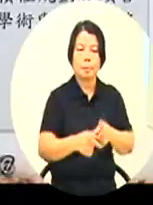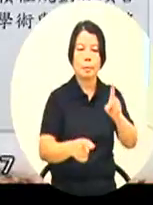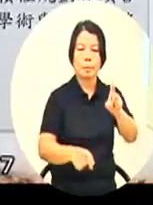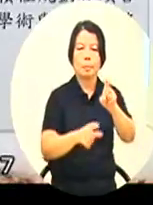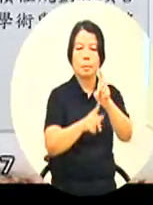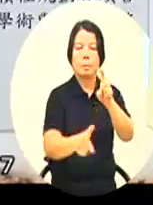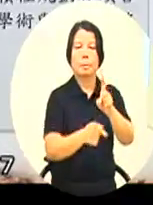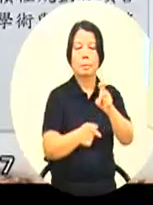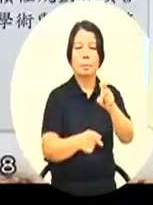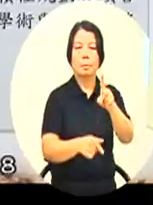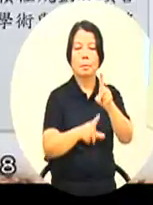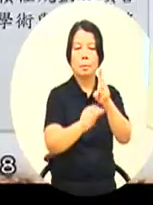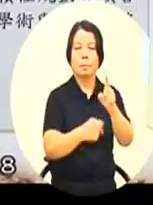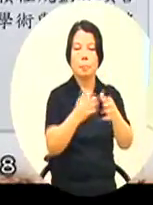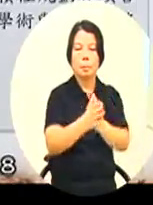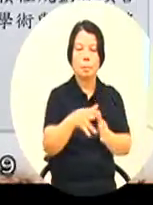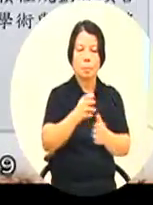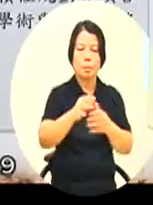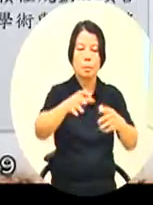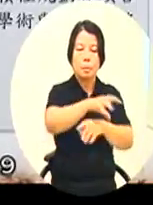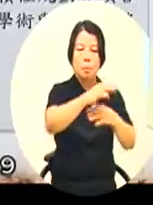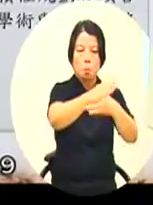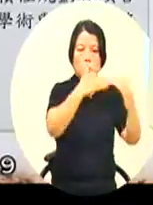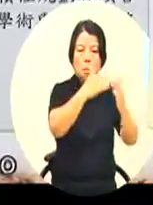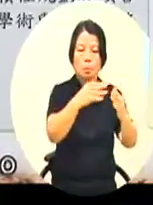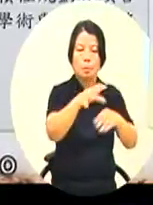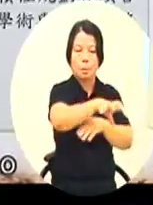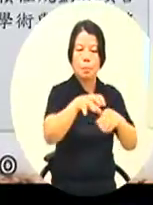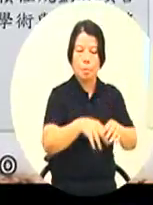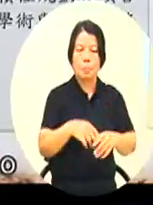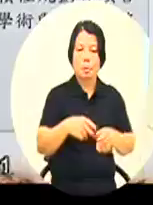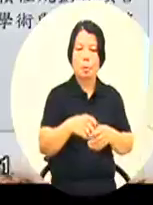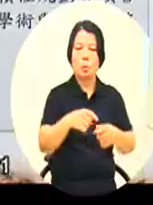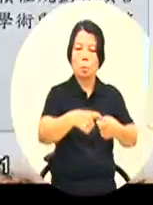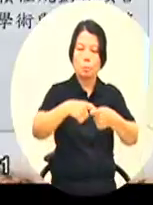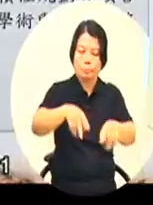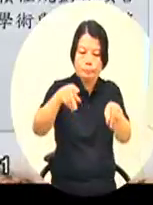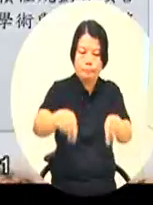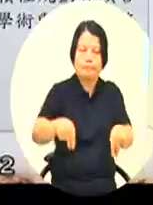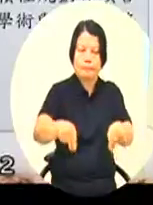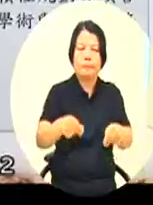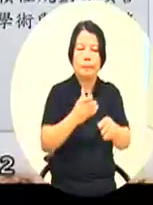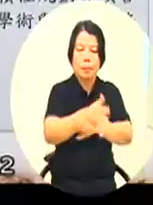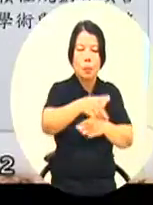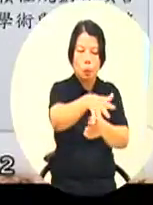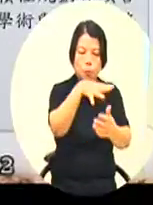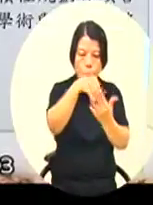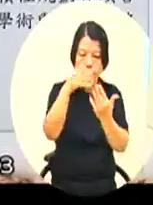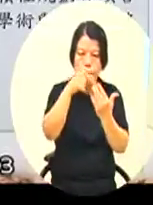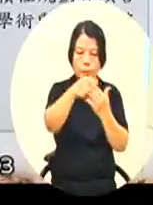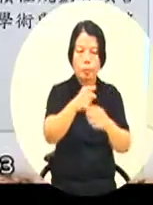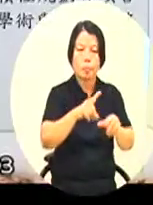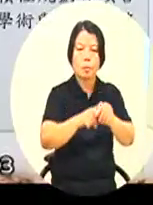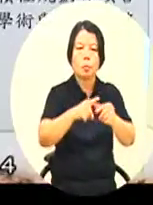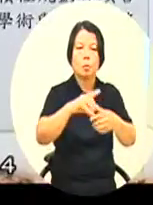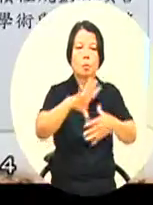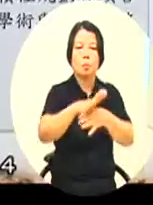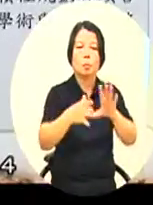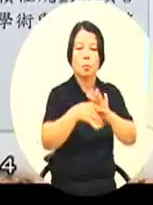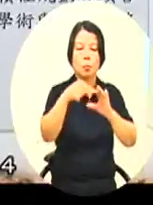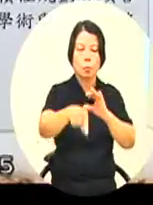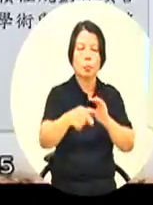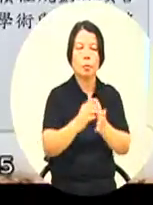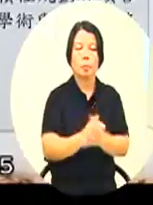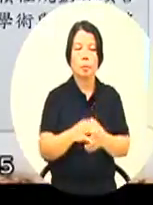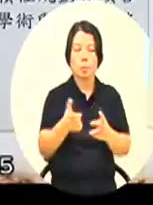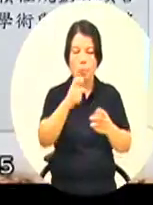跟两所国外的大学进行签署合作，那我会挑选他们比较好的课程哈，中文化，那我也会希望我们